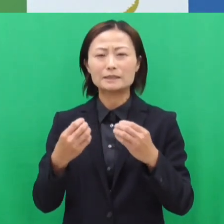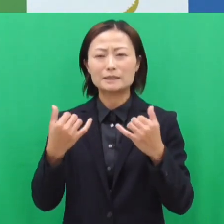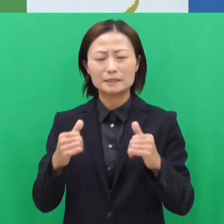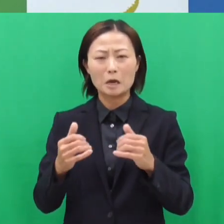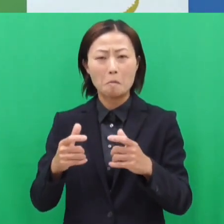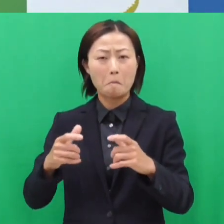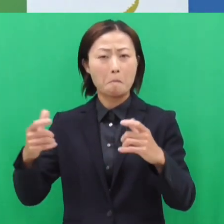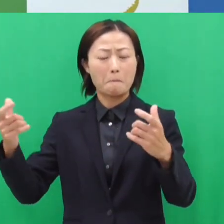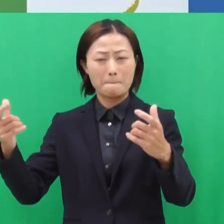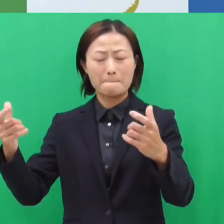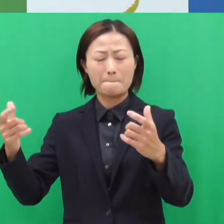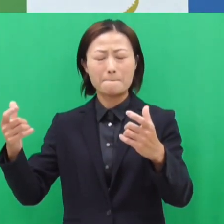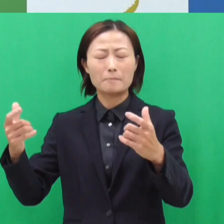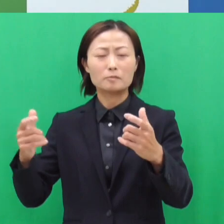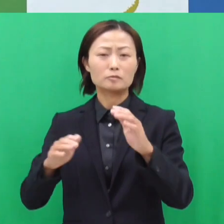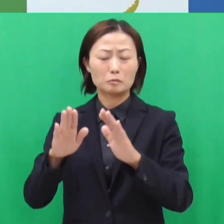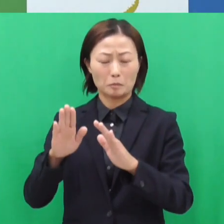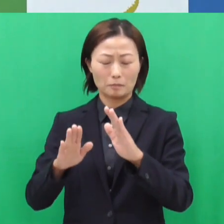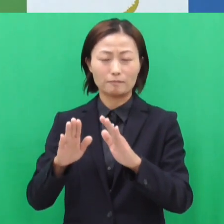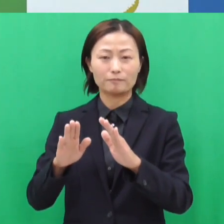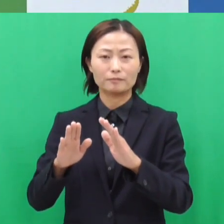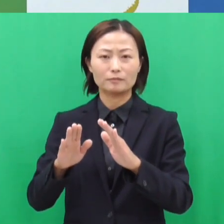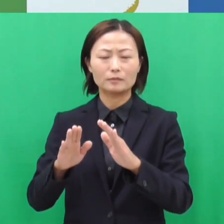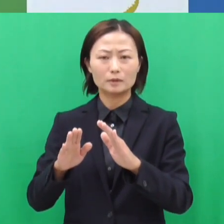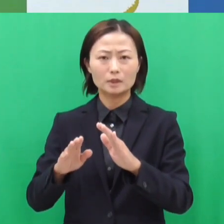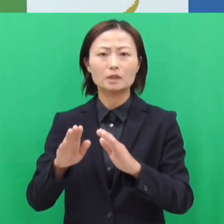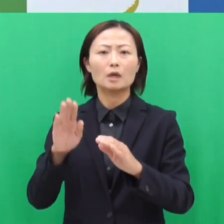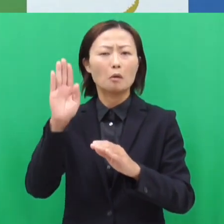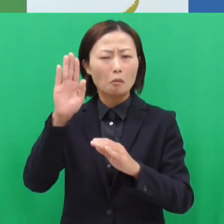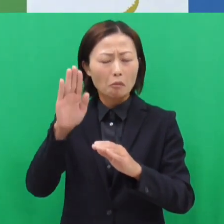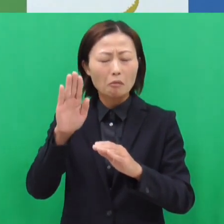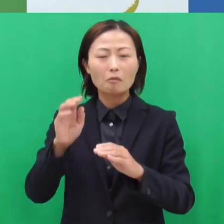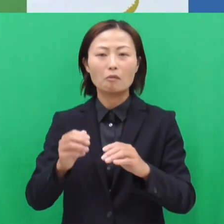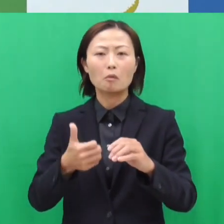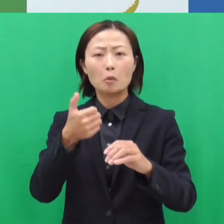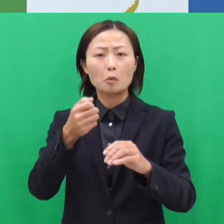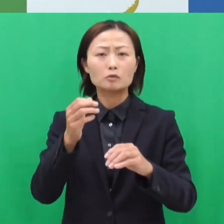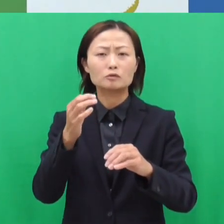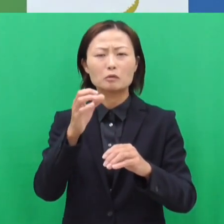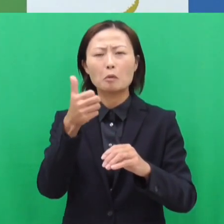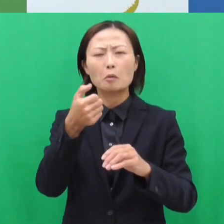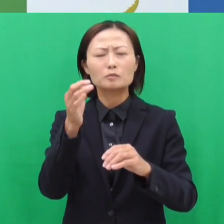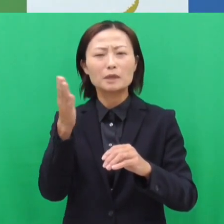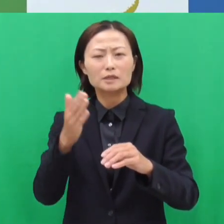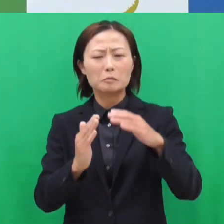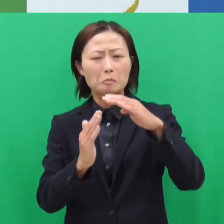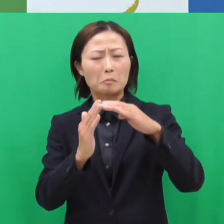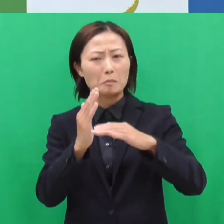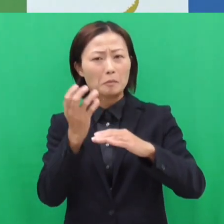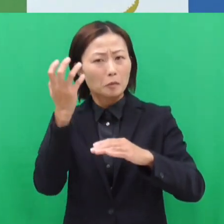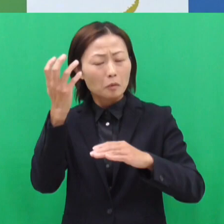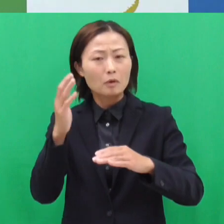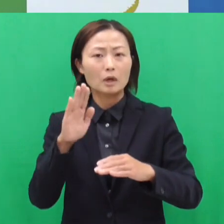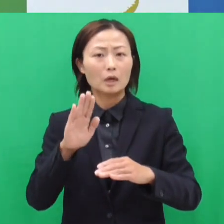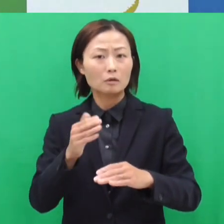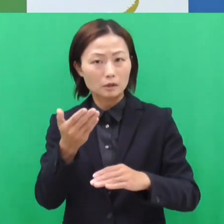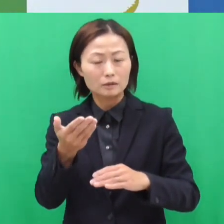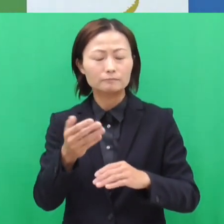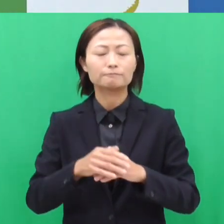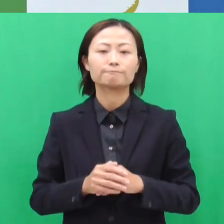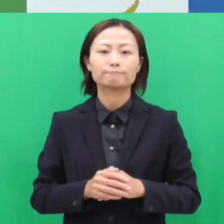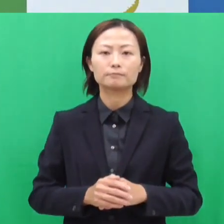それほど遠くない未来にですね50%の可能性もあるわけですけれども現時点でもその